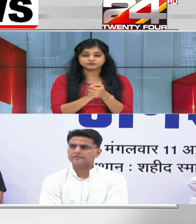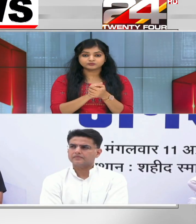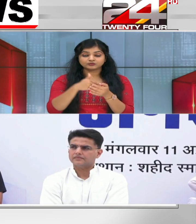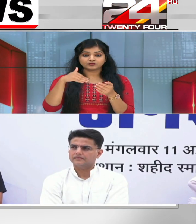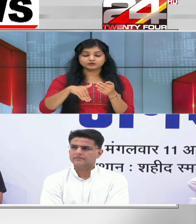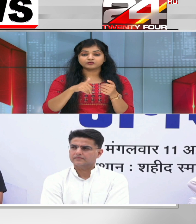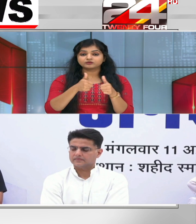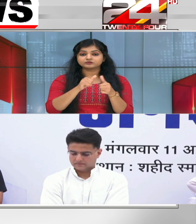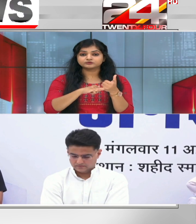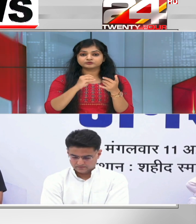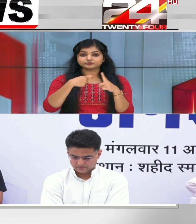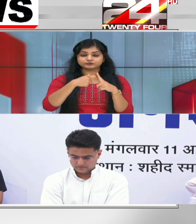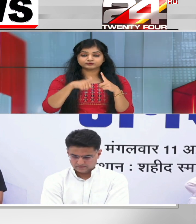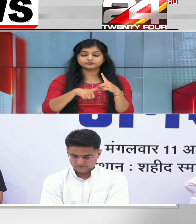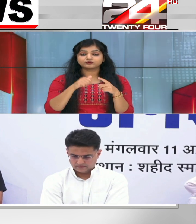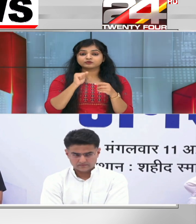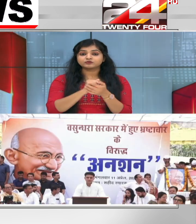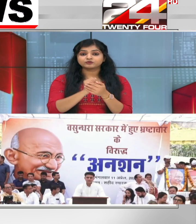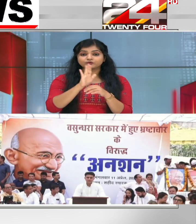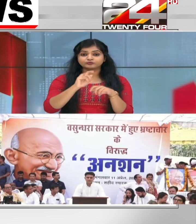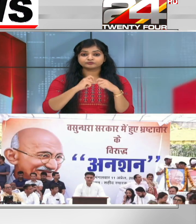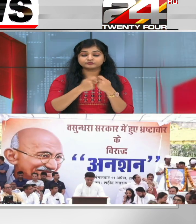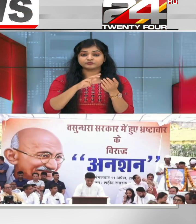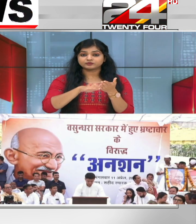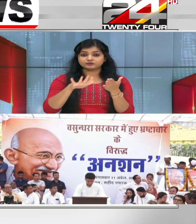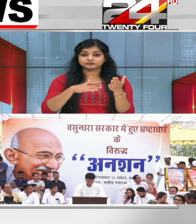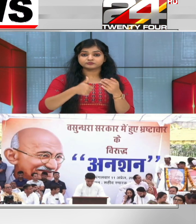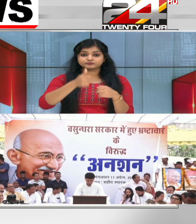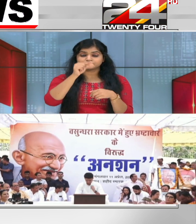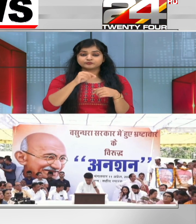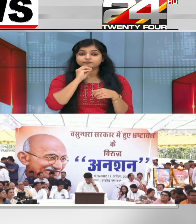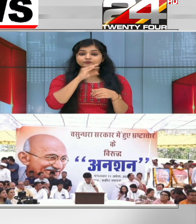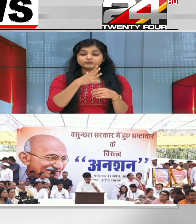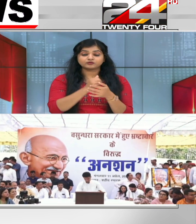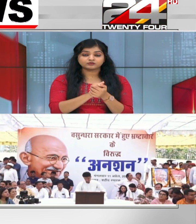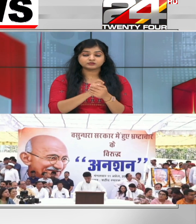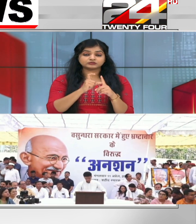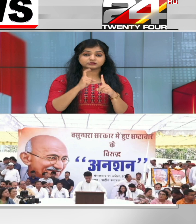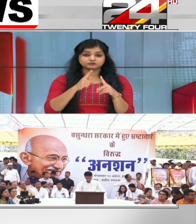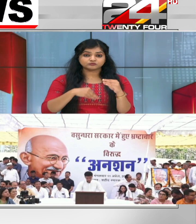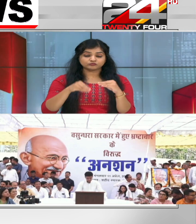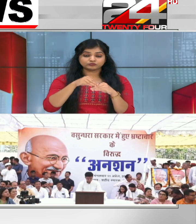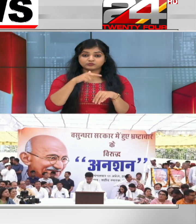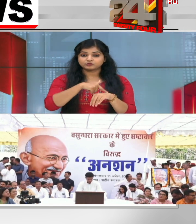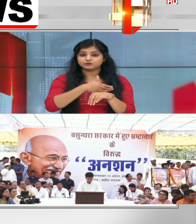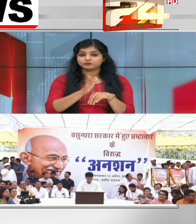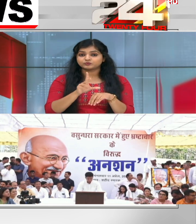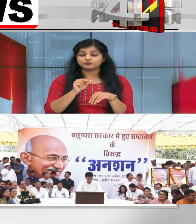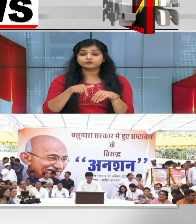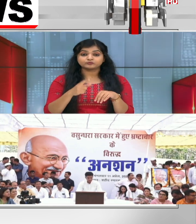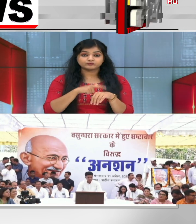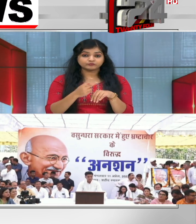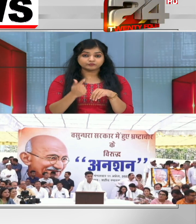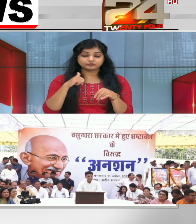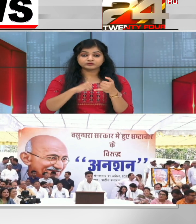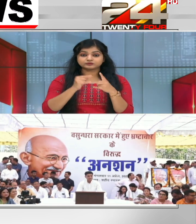ഗെഹ്ലോട്ടിന്റെ പക്ഷം ഇപ്പോൾ കോൺഗ്രസ് ദേശീയ നേതൃത്വത്തോട് വ്യക്തമാക്കിയിരിക്കുന്നത് കർശനമായിട്ടുള്ള നടപടി ഇനി വൈകരുതും എന്നുള്ളതാണ്. സച്ചിൻ